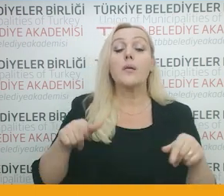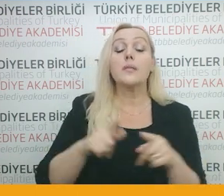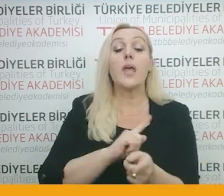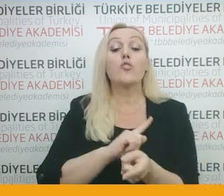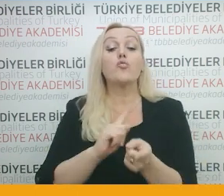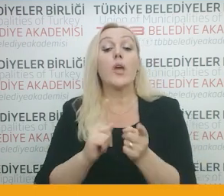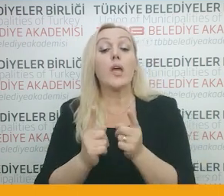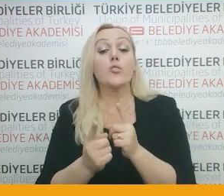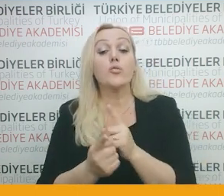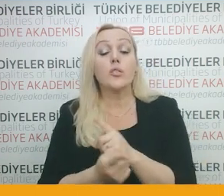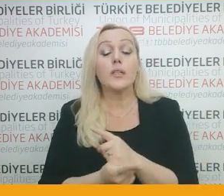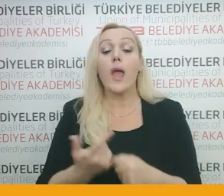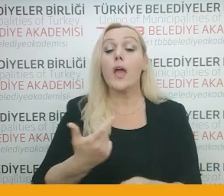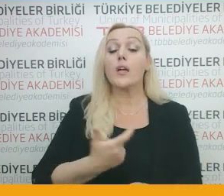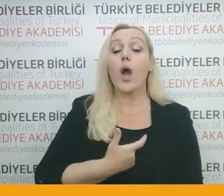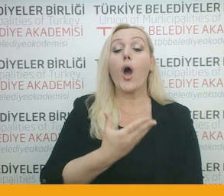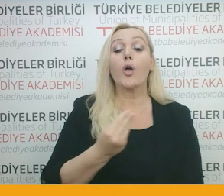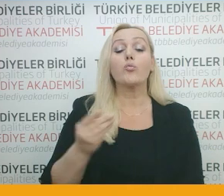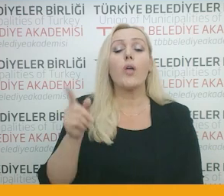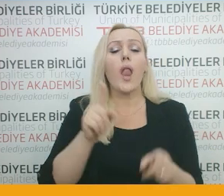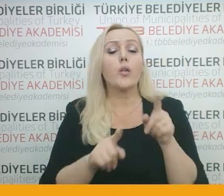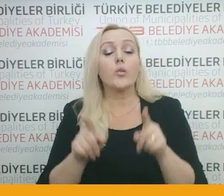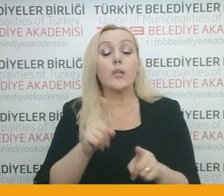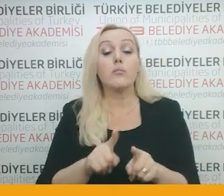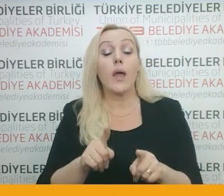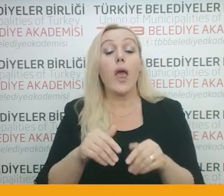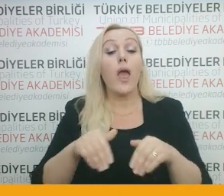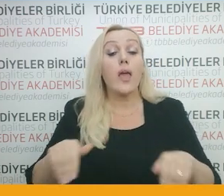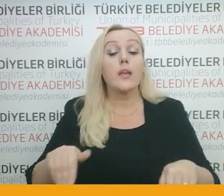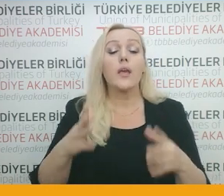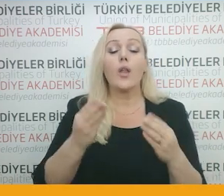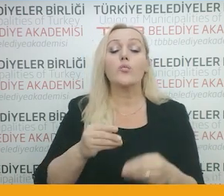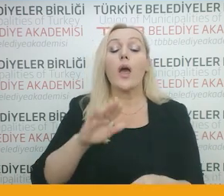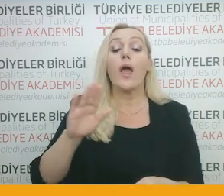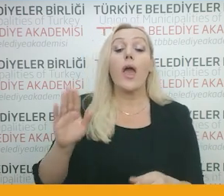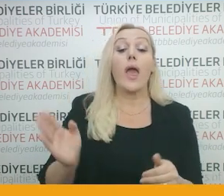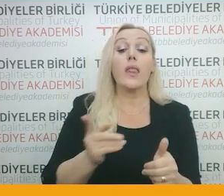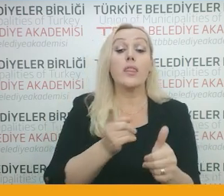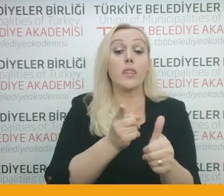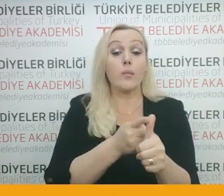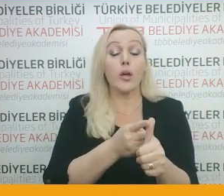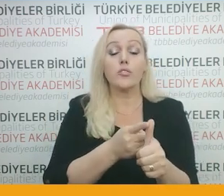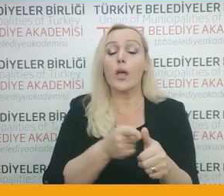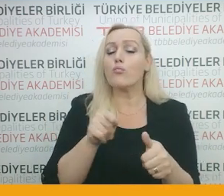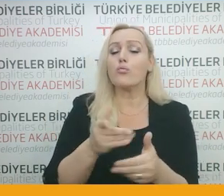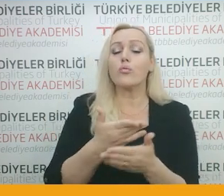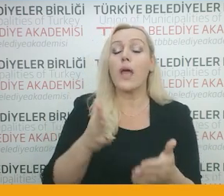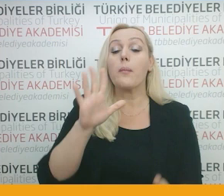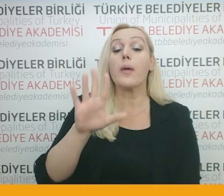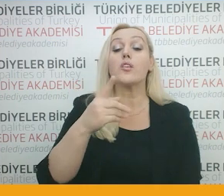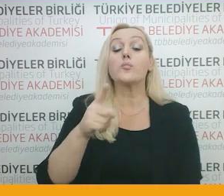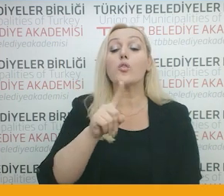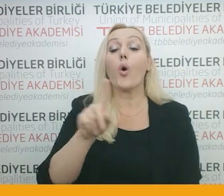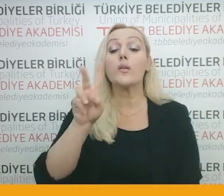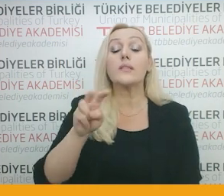çeşitli kanunlarla, yönetmeliklerle sınırlamış. Bunların en temel olanı nedir arkadaşlar? 5018